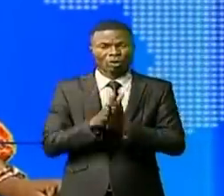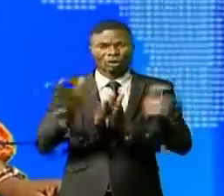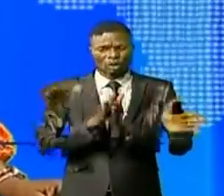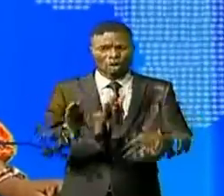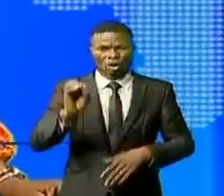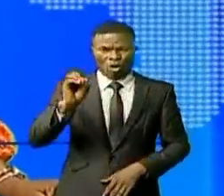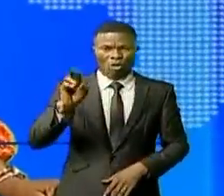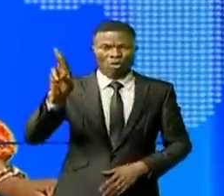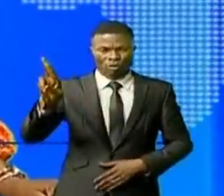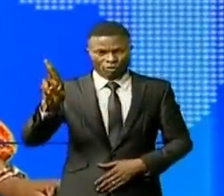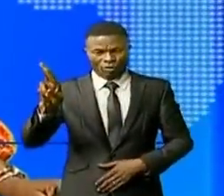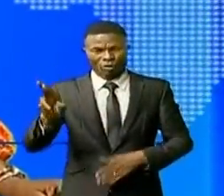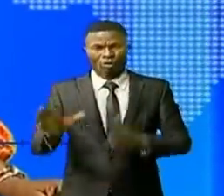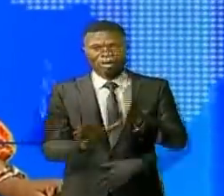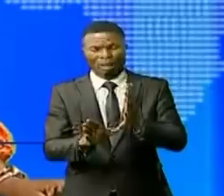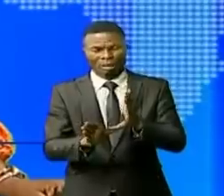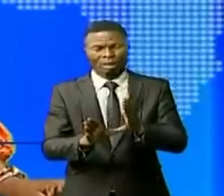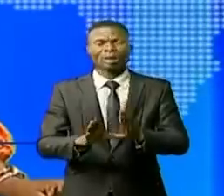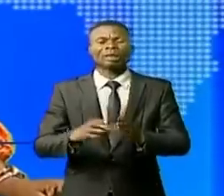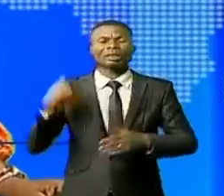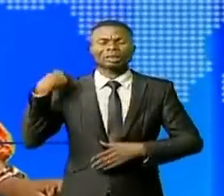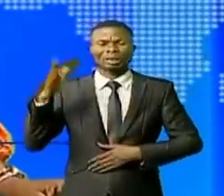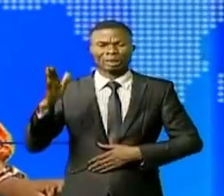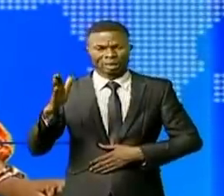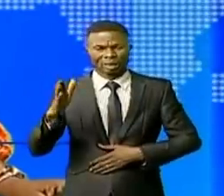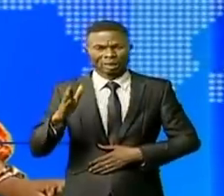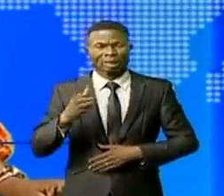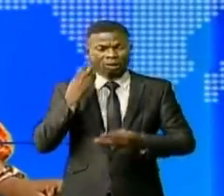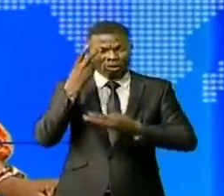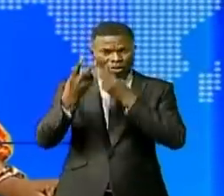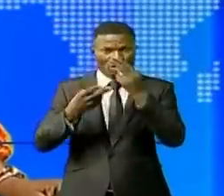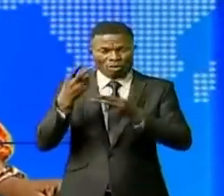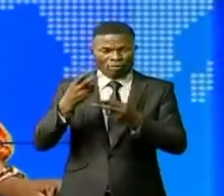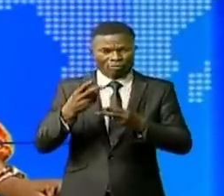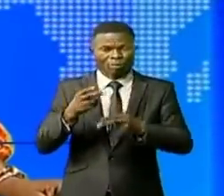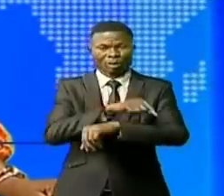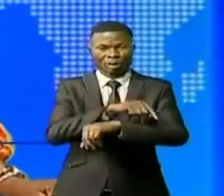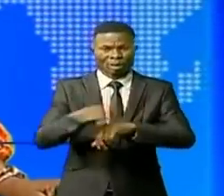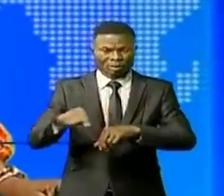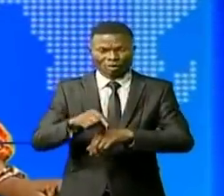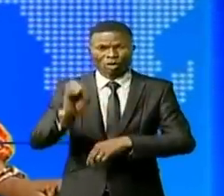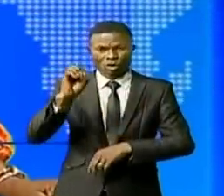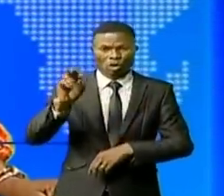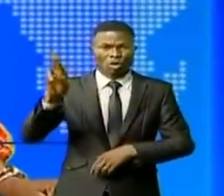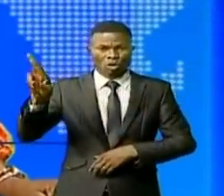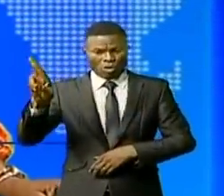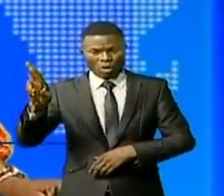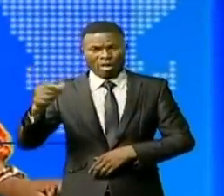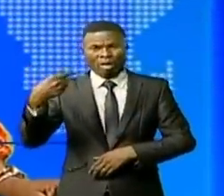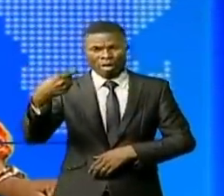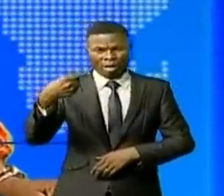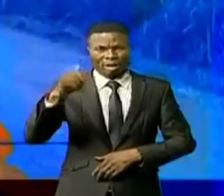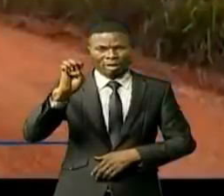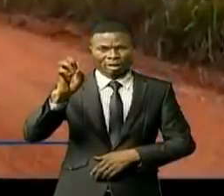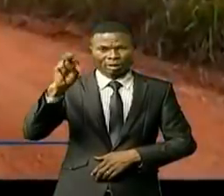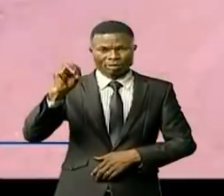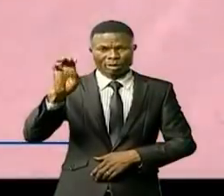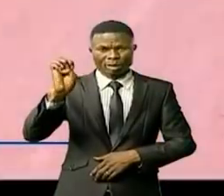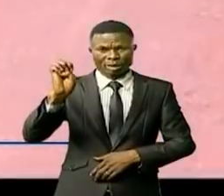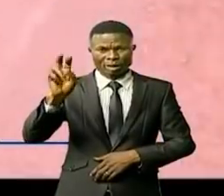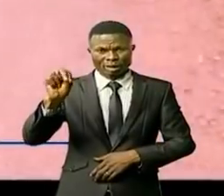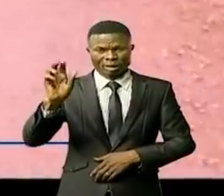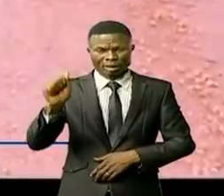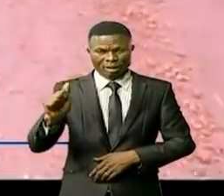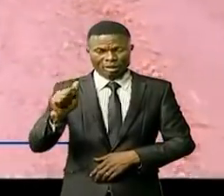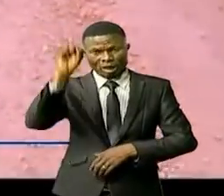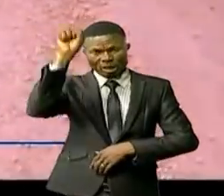général adjoint de cette entreprise publique de l'État qui a visité les installations de l'office de route Guémena. L'office des routes